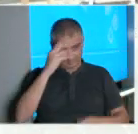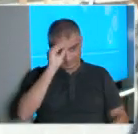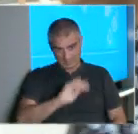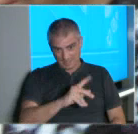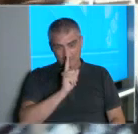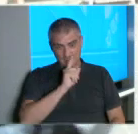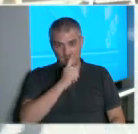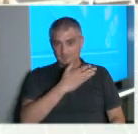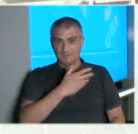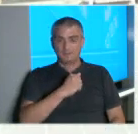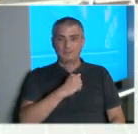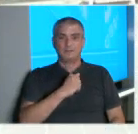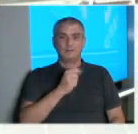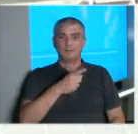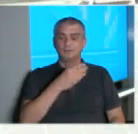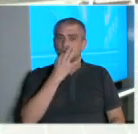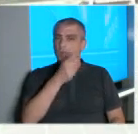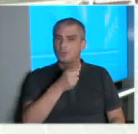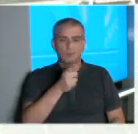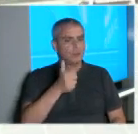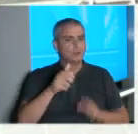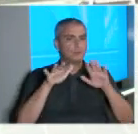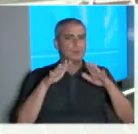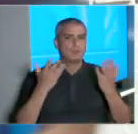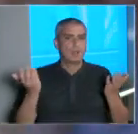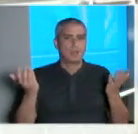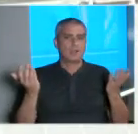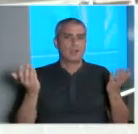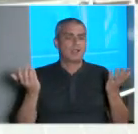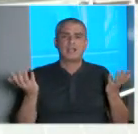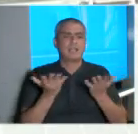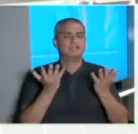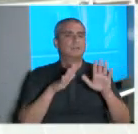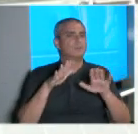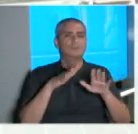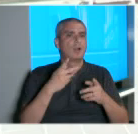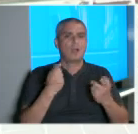ילד, ימי מפאי העליזים. שאלו אותו, אדוני ראש הממשלה,